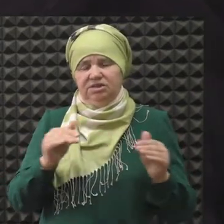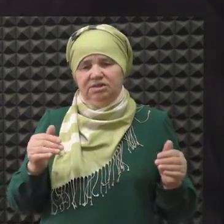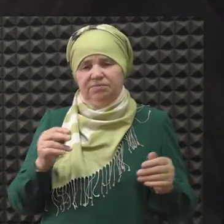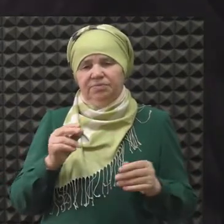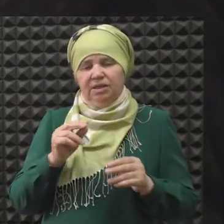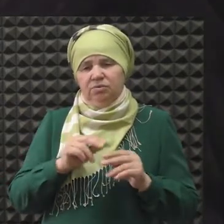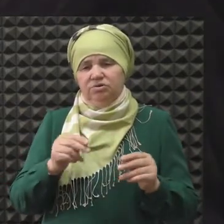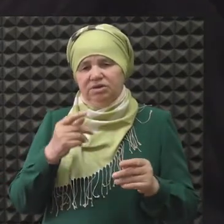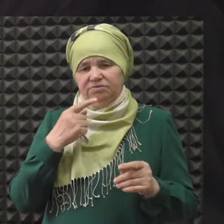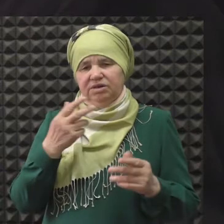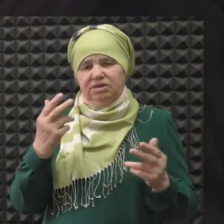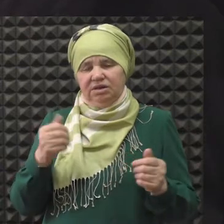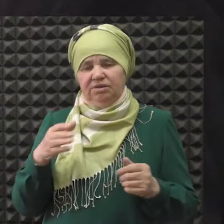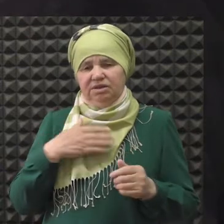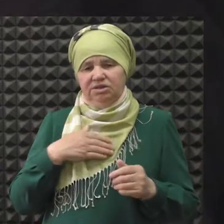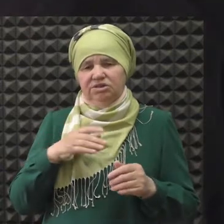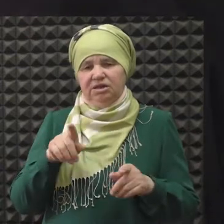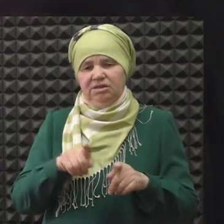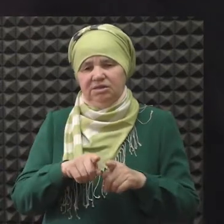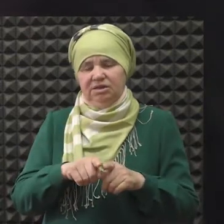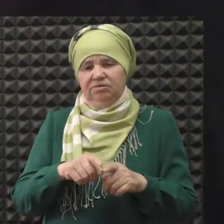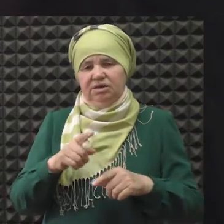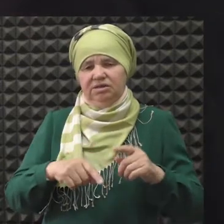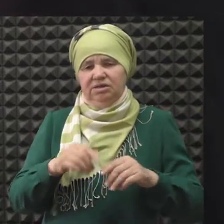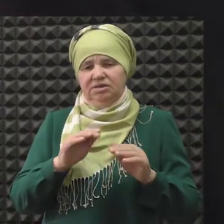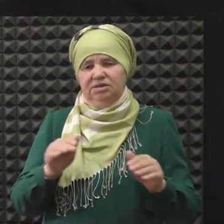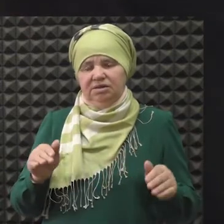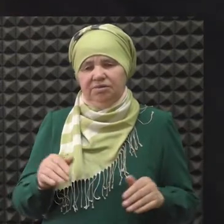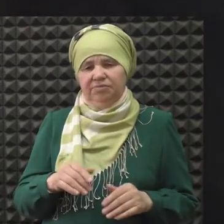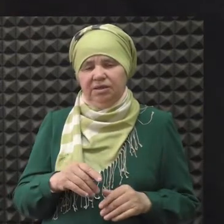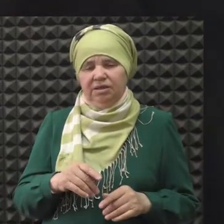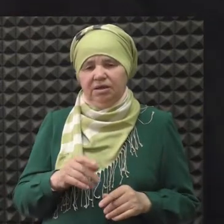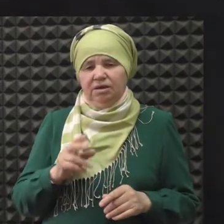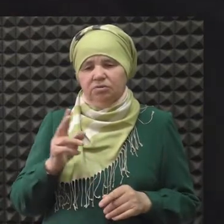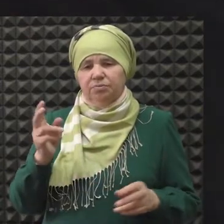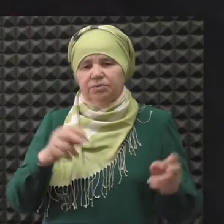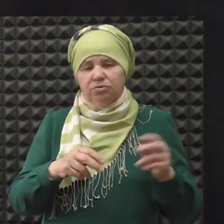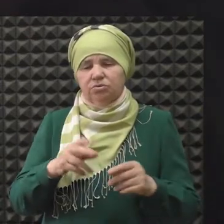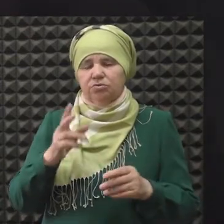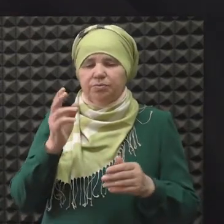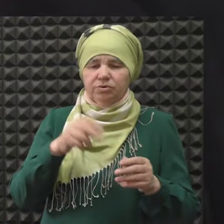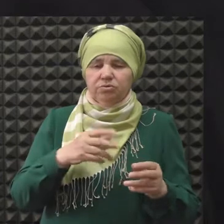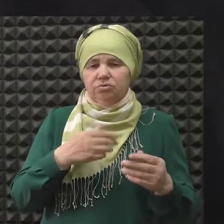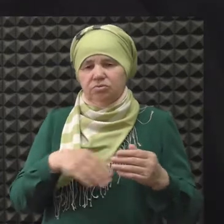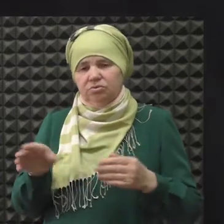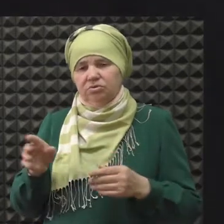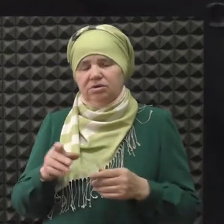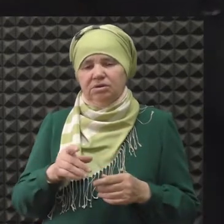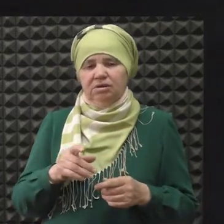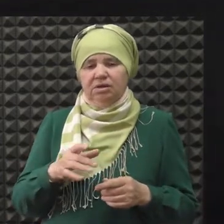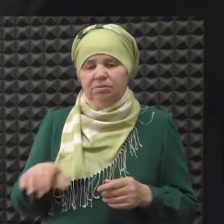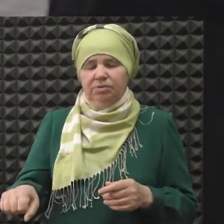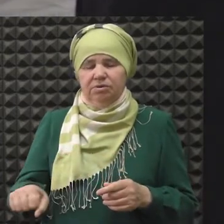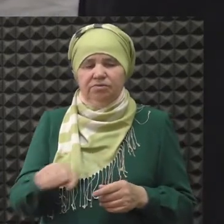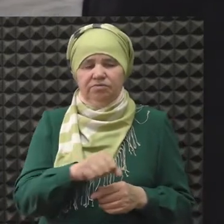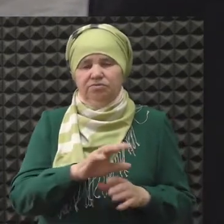мы, родители, очень благодарны. Потому что в судный день мы не знаем, труд. За кого мы попадем в рай, мы даже не знаем. Вдруг приходит кто-то другой и скажет, за руку держит,